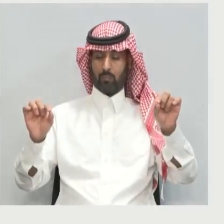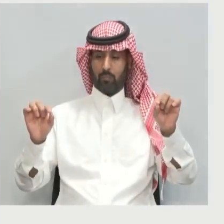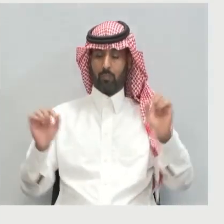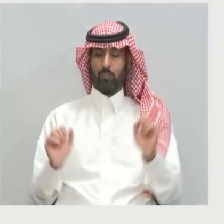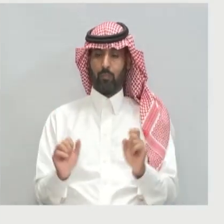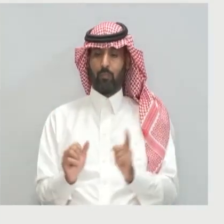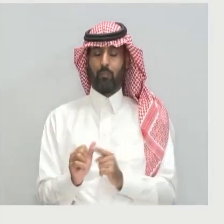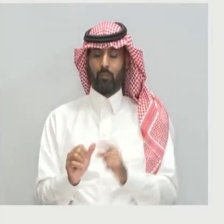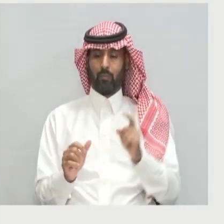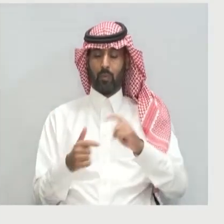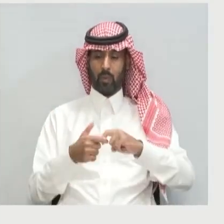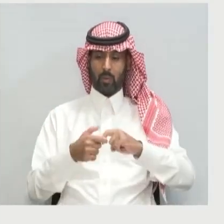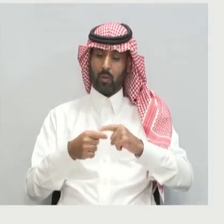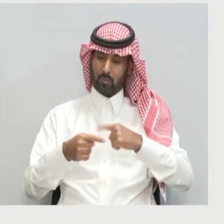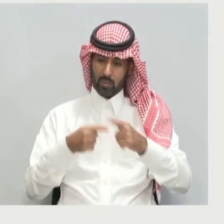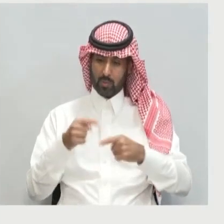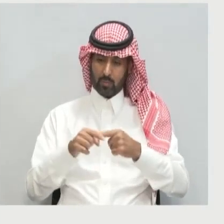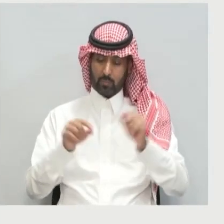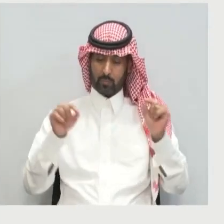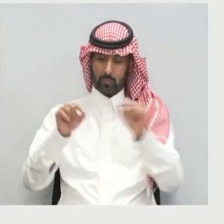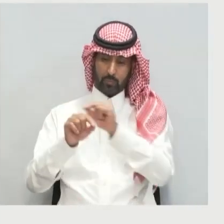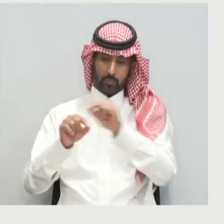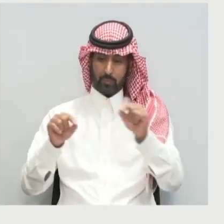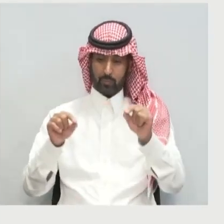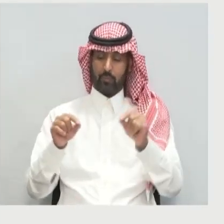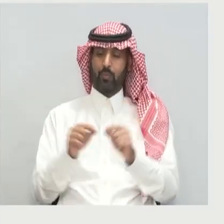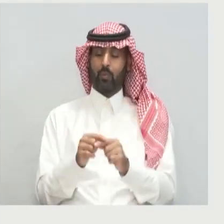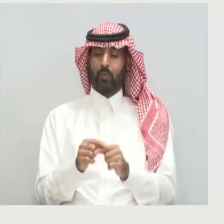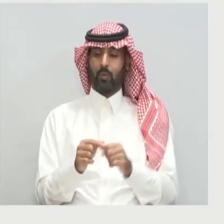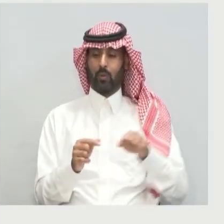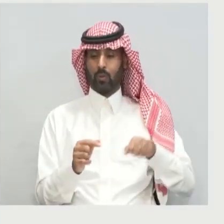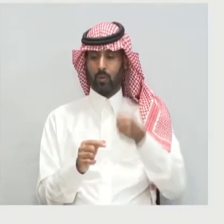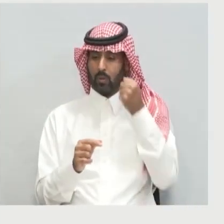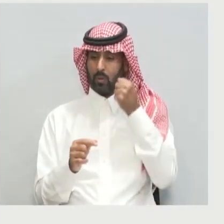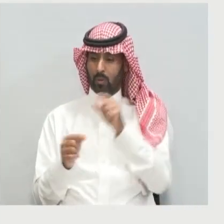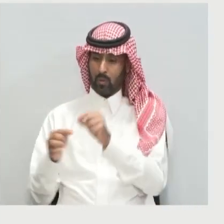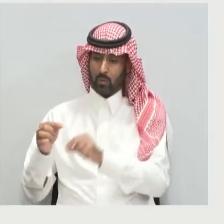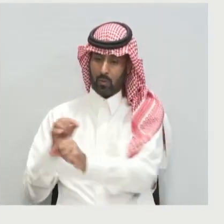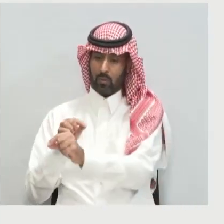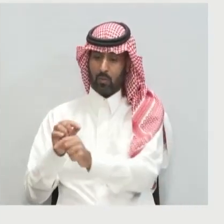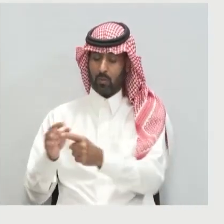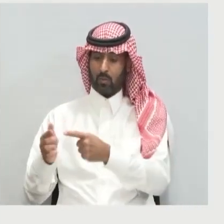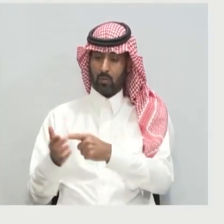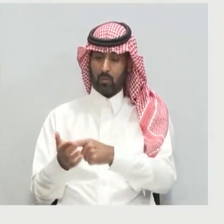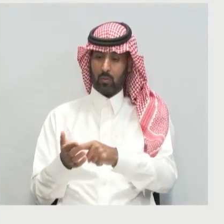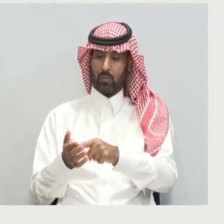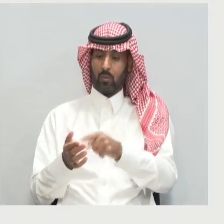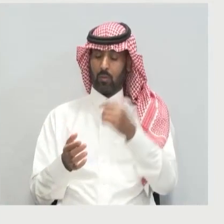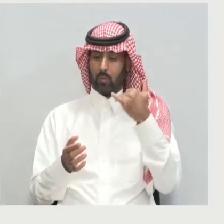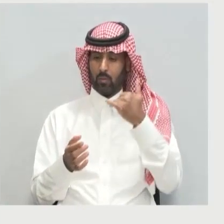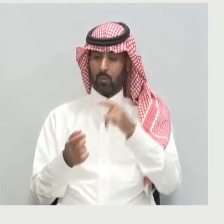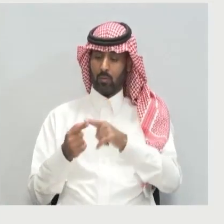ويتكون من ارتباط دائم بين نقطتين يستخدم ويستخدم الارسال الهاتف